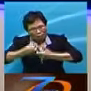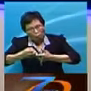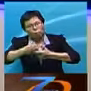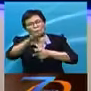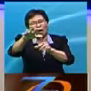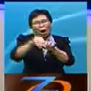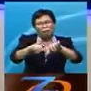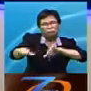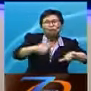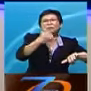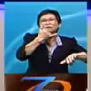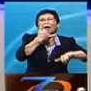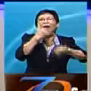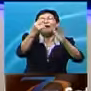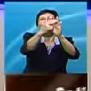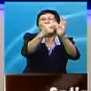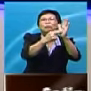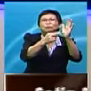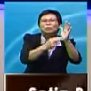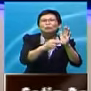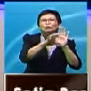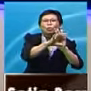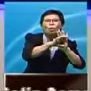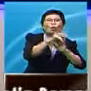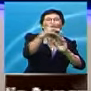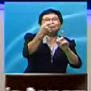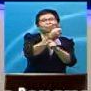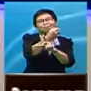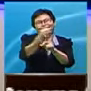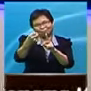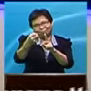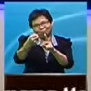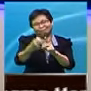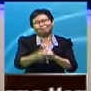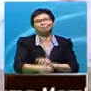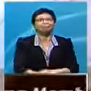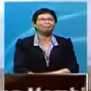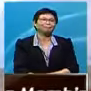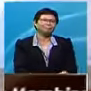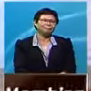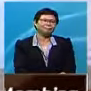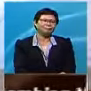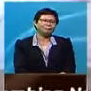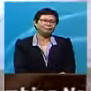membabitkan aktiviti menyalahi undang-undang seperti kes dera.